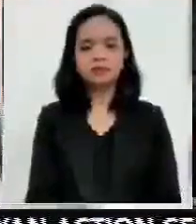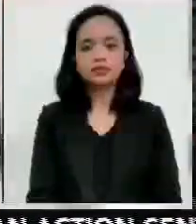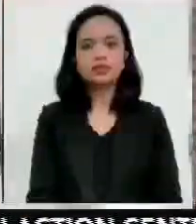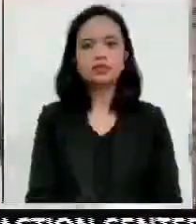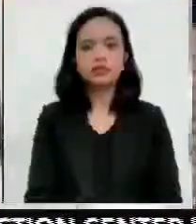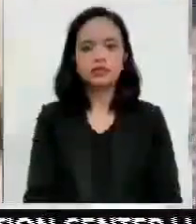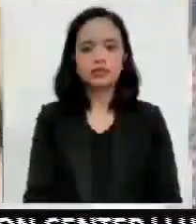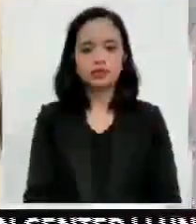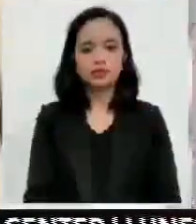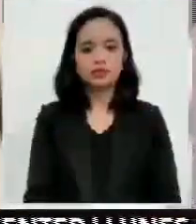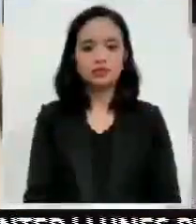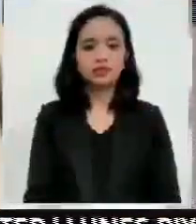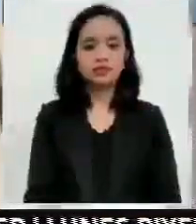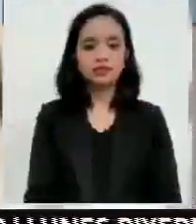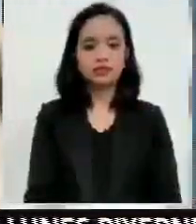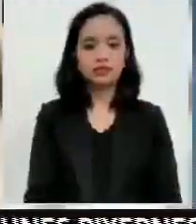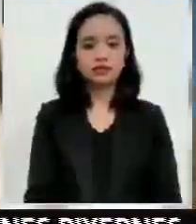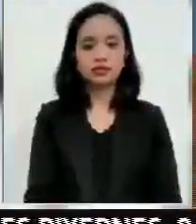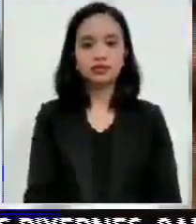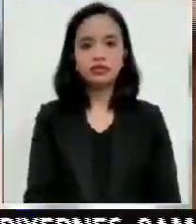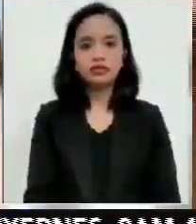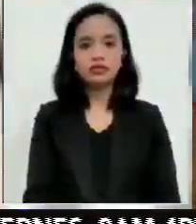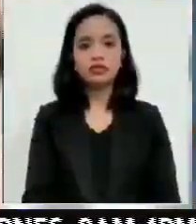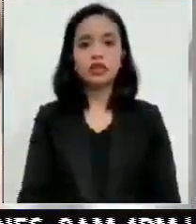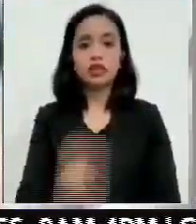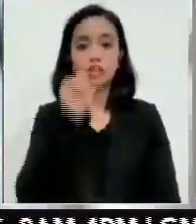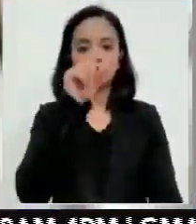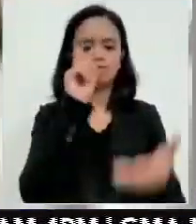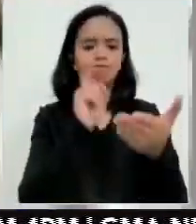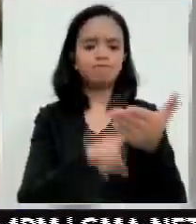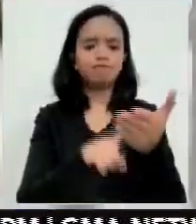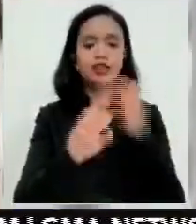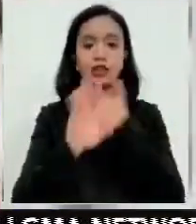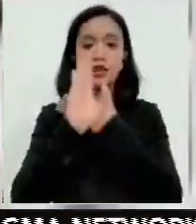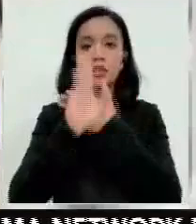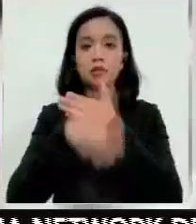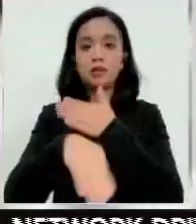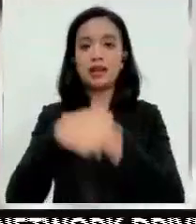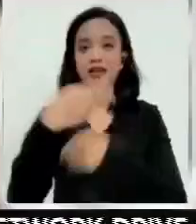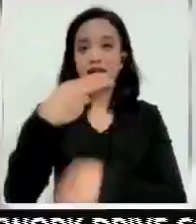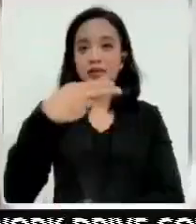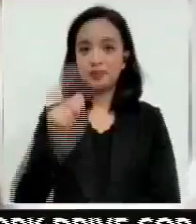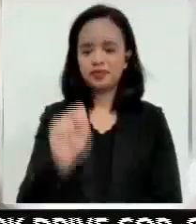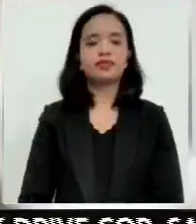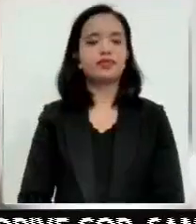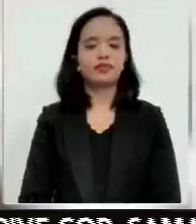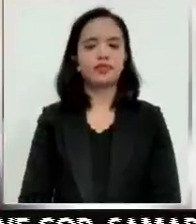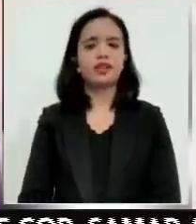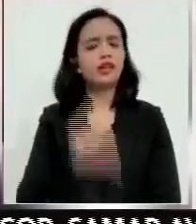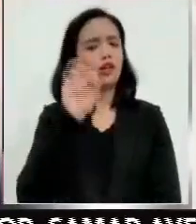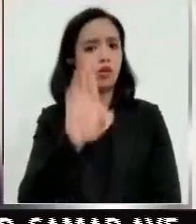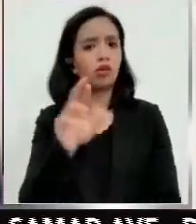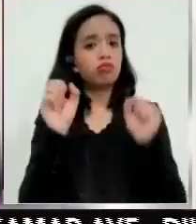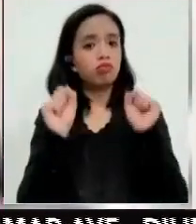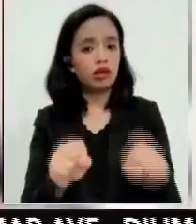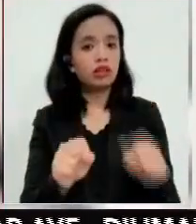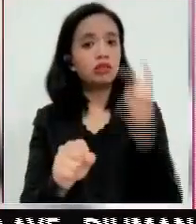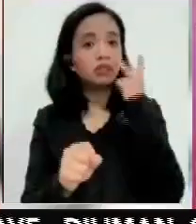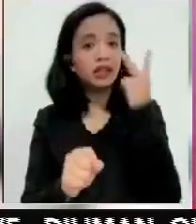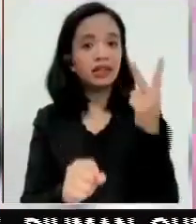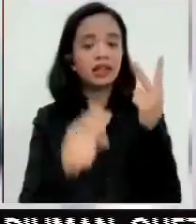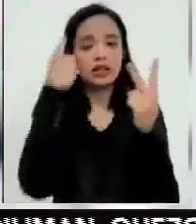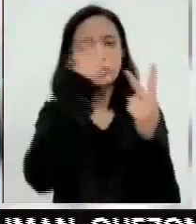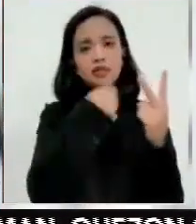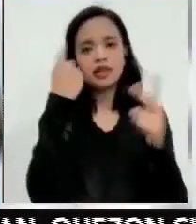Salazar konting to lang balik high school ka na o pwede R makita ang itsura mo sa iba't ibang